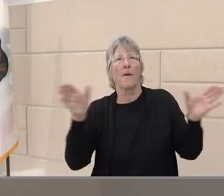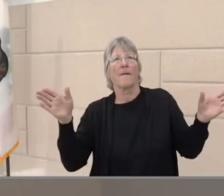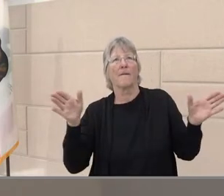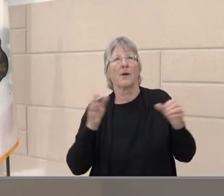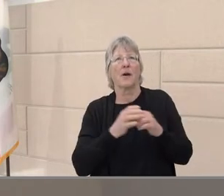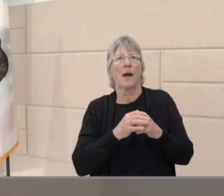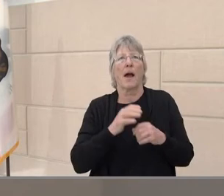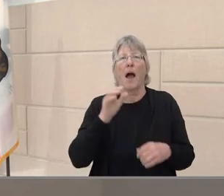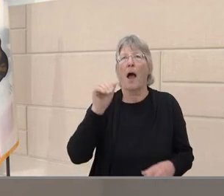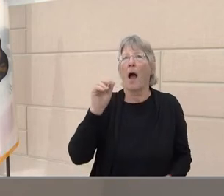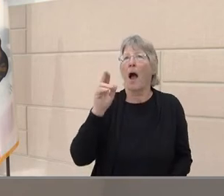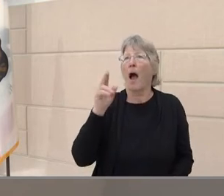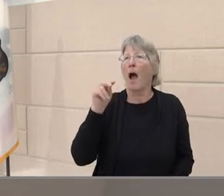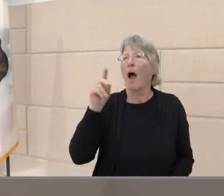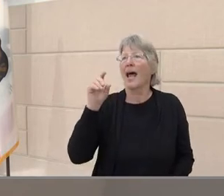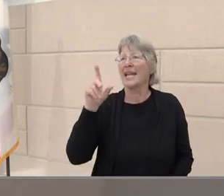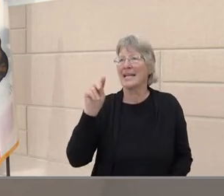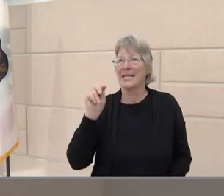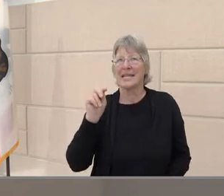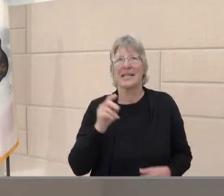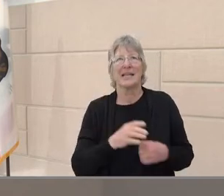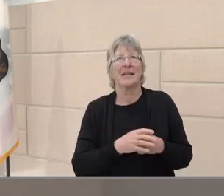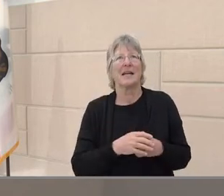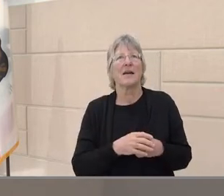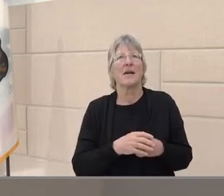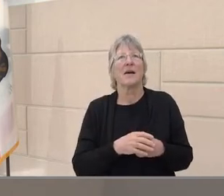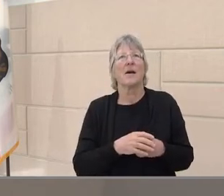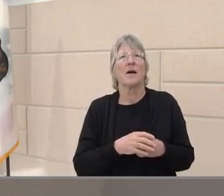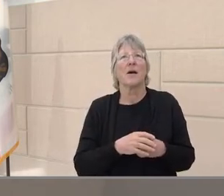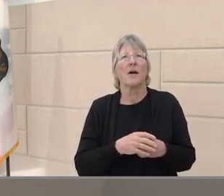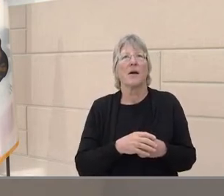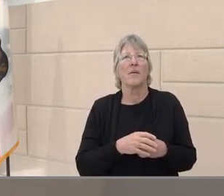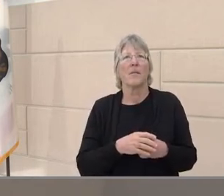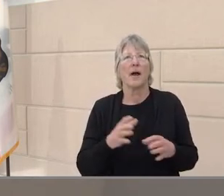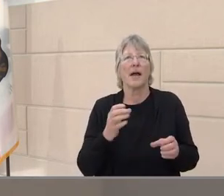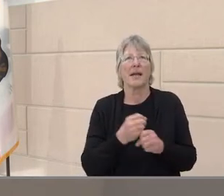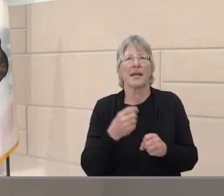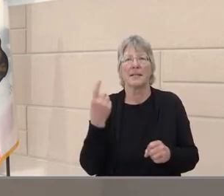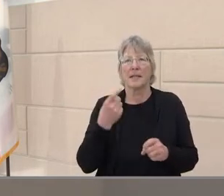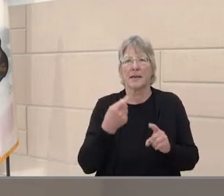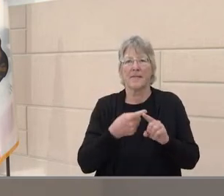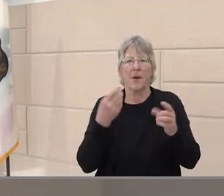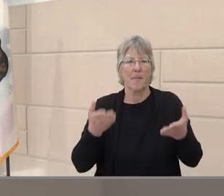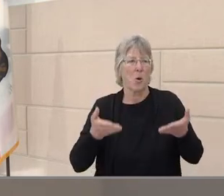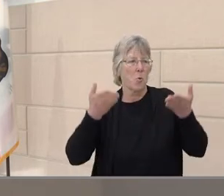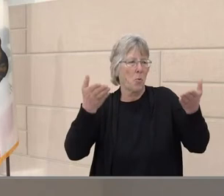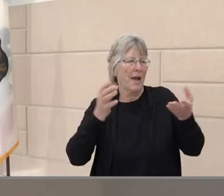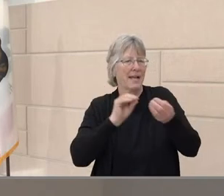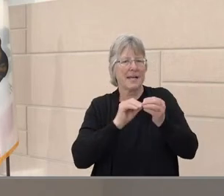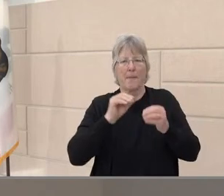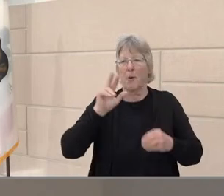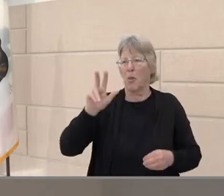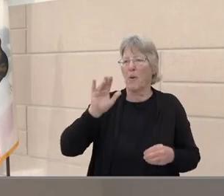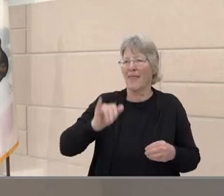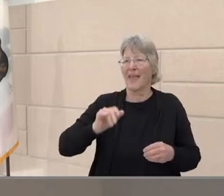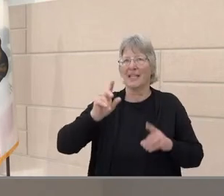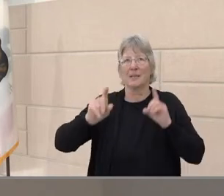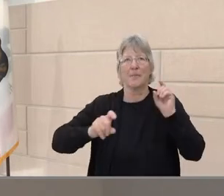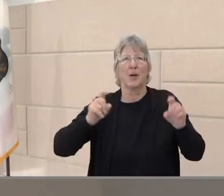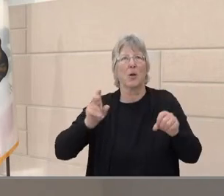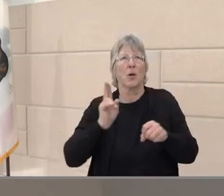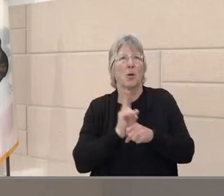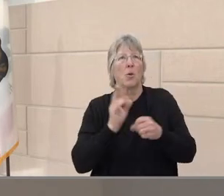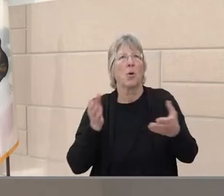ចង់សួរជាទូទៅអំពីការឆៃផលិតនោះទេគាត់ចង់ទៅជែកអំពីចំណុចល្អ